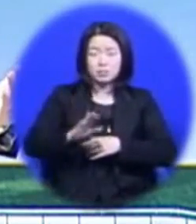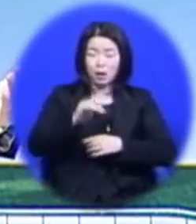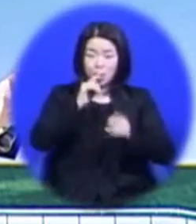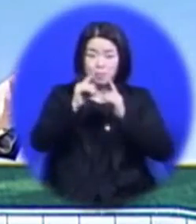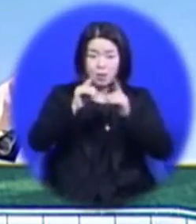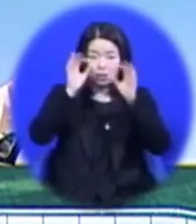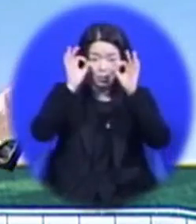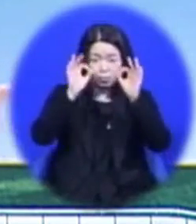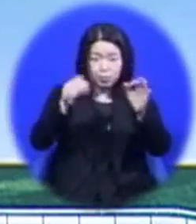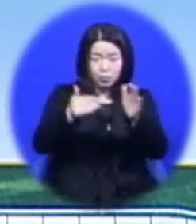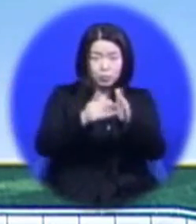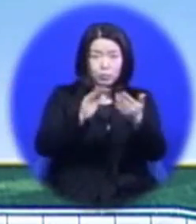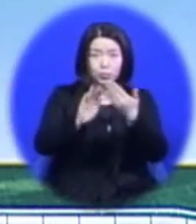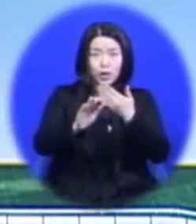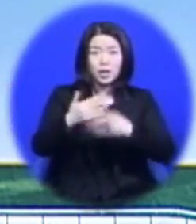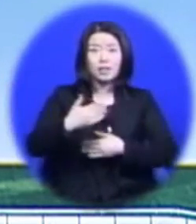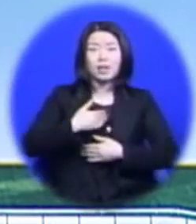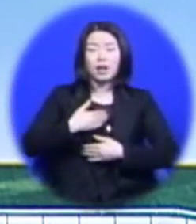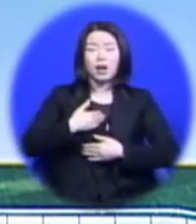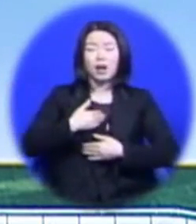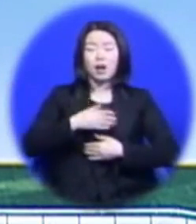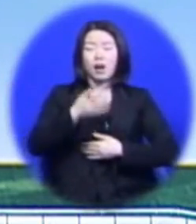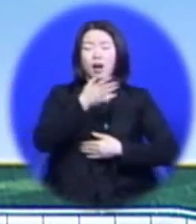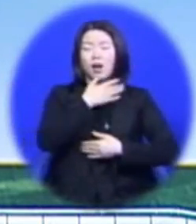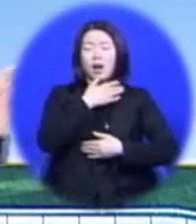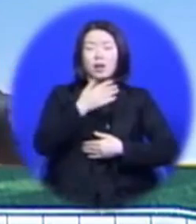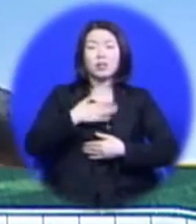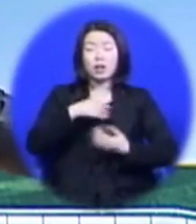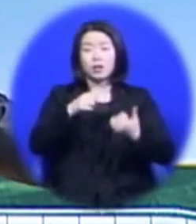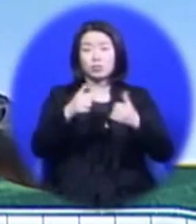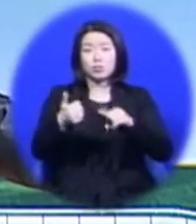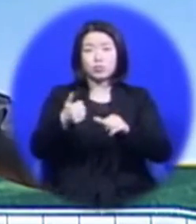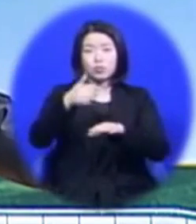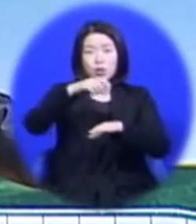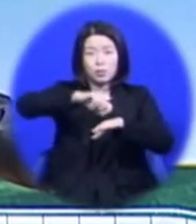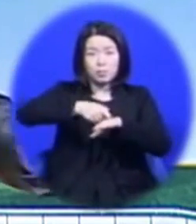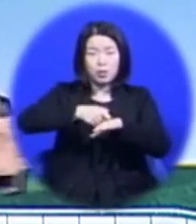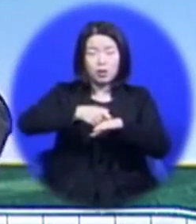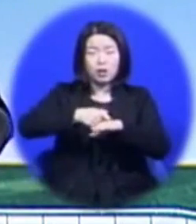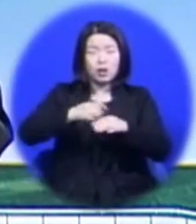보니까 내가 사형에 해당되는 죄가 한두 가지가